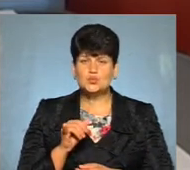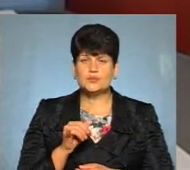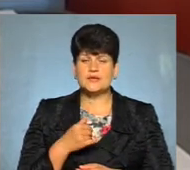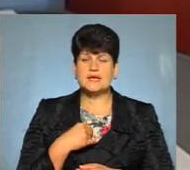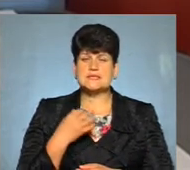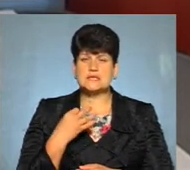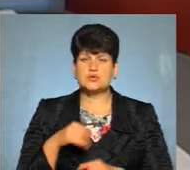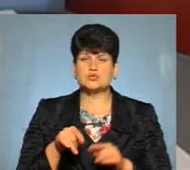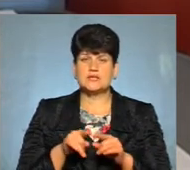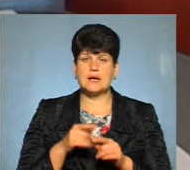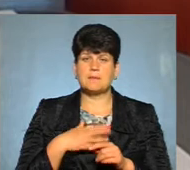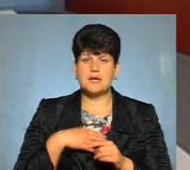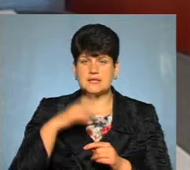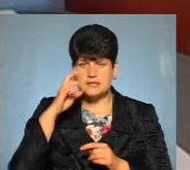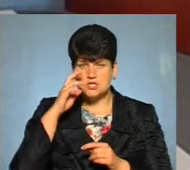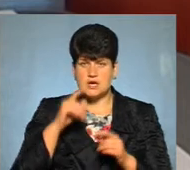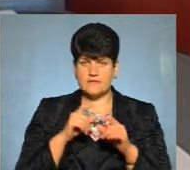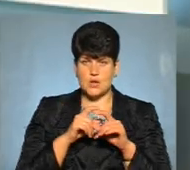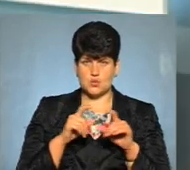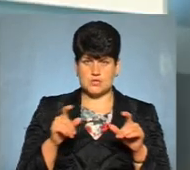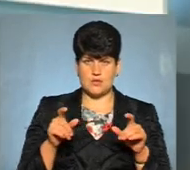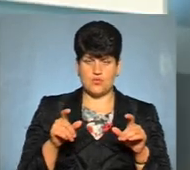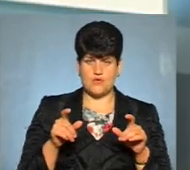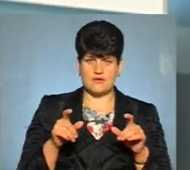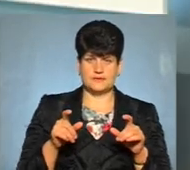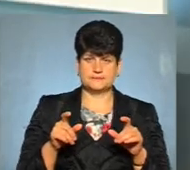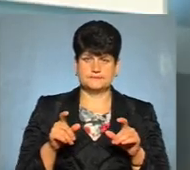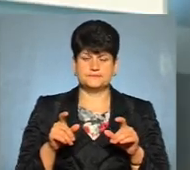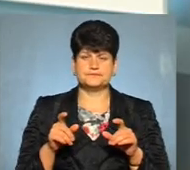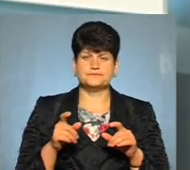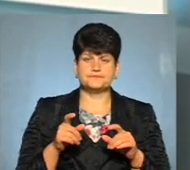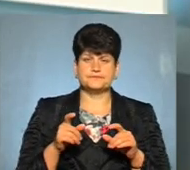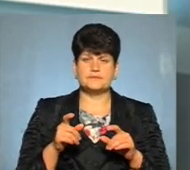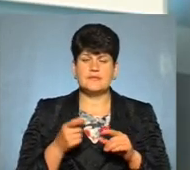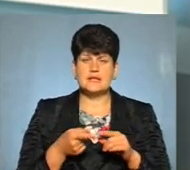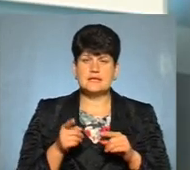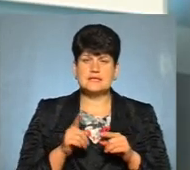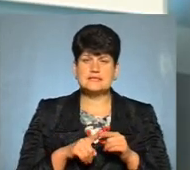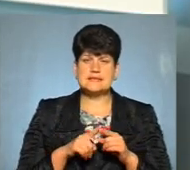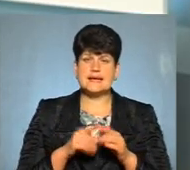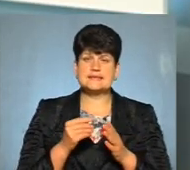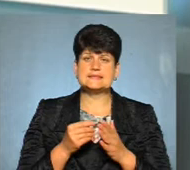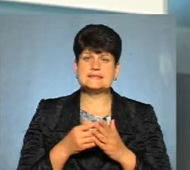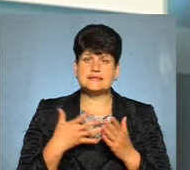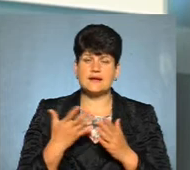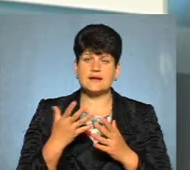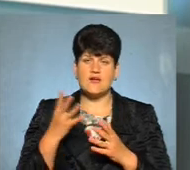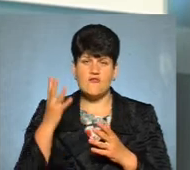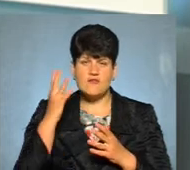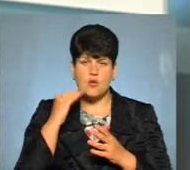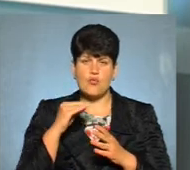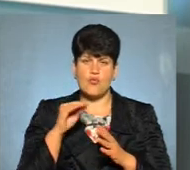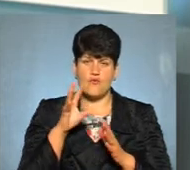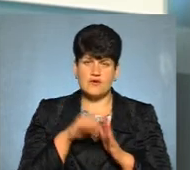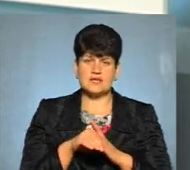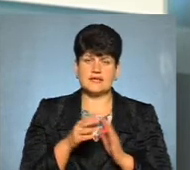скажу так, ми державна установа, і це ціна, яка враховує наші витрати